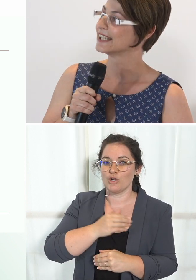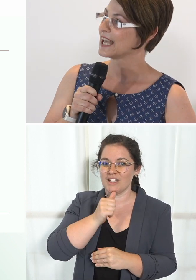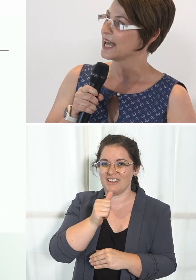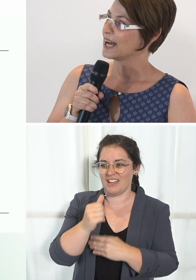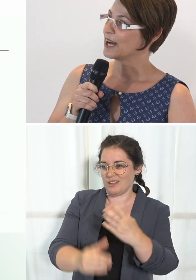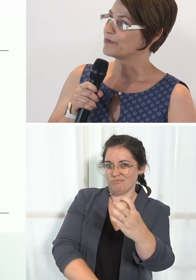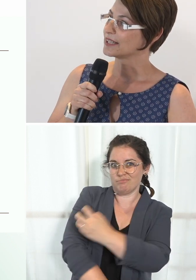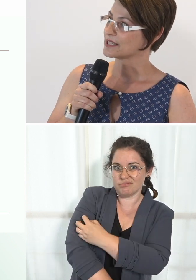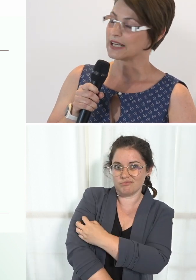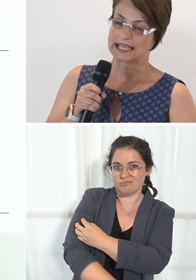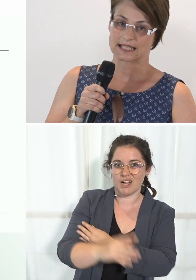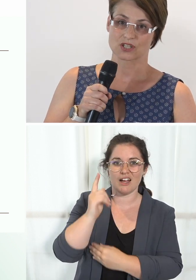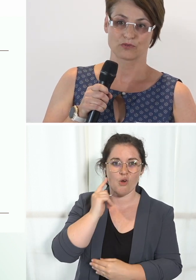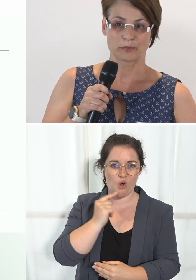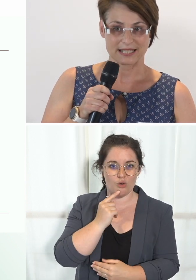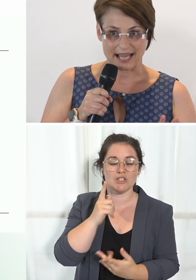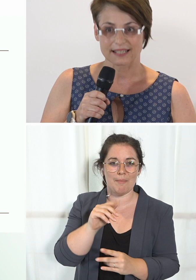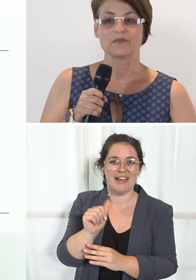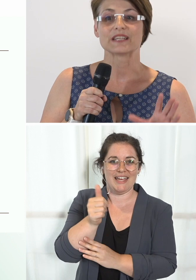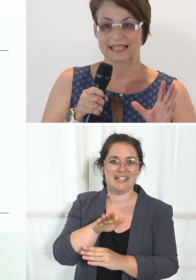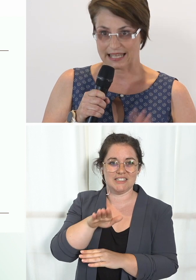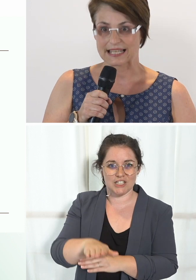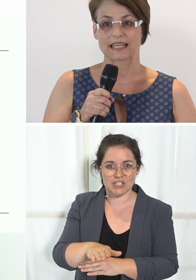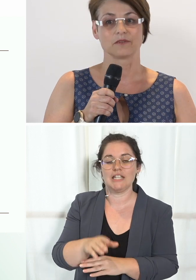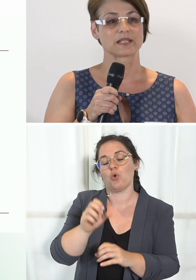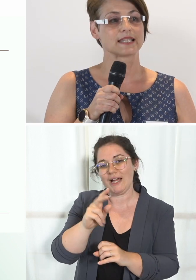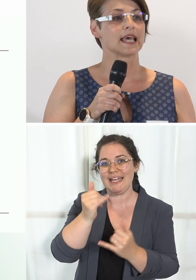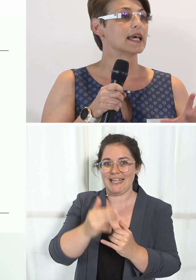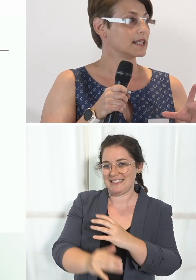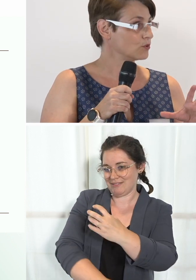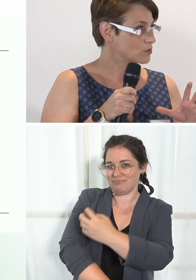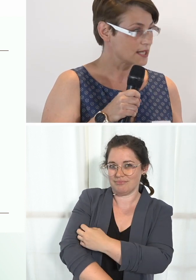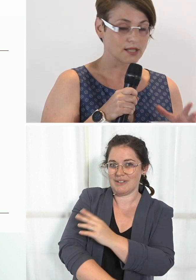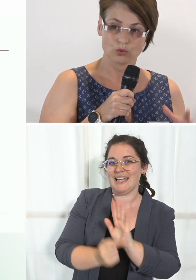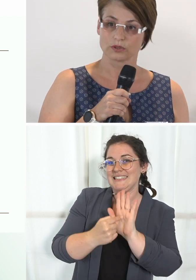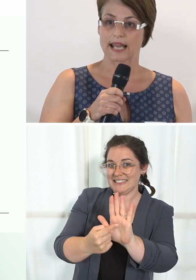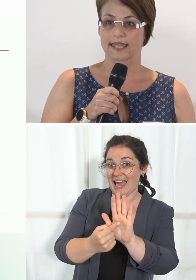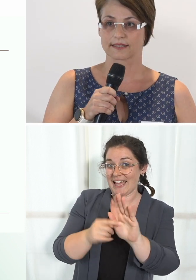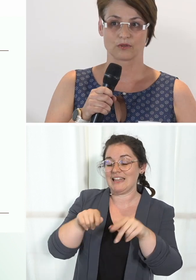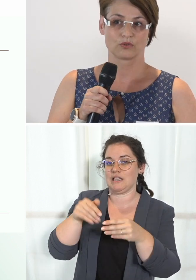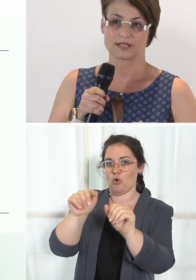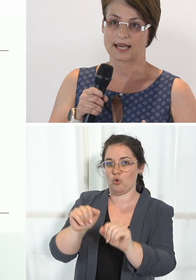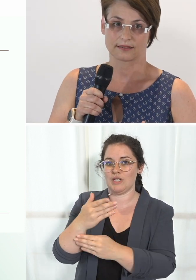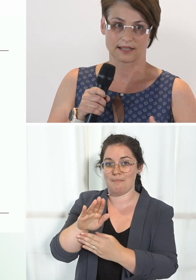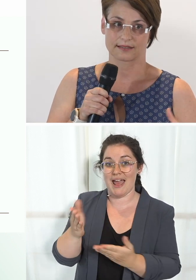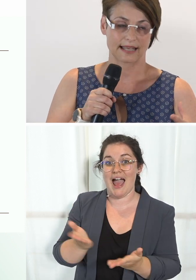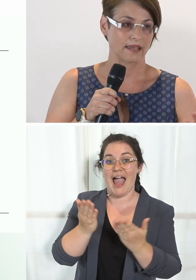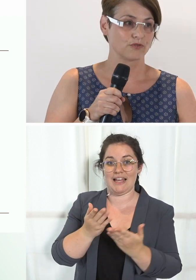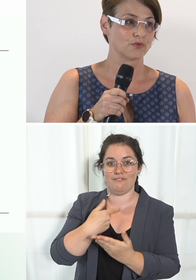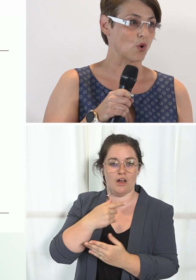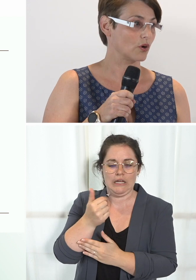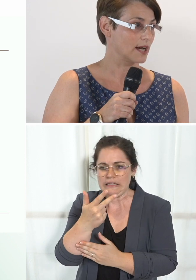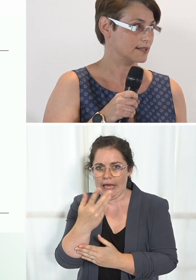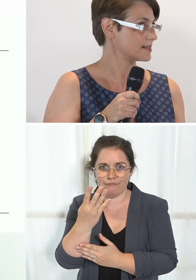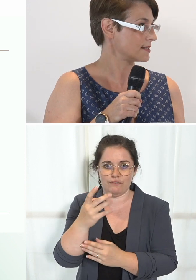kennzeichnen, aber das war der erste Schritt, wo wir gesagt haben, jetzt kennzeichnen wir sie, dann tun sich die Kunden leichter, und das hat nach